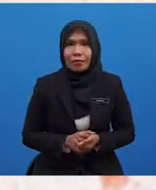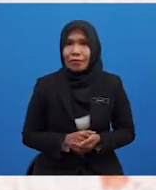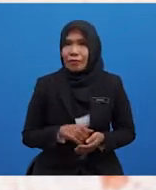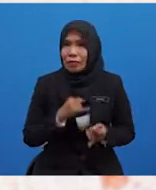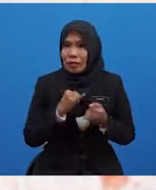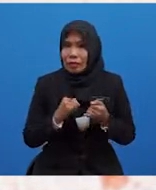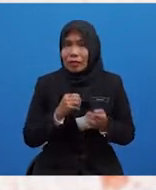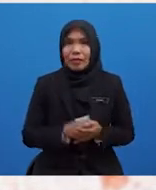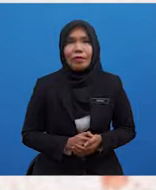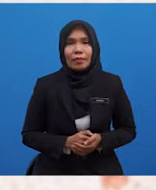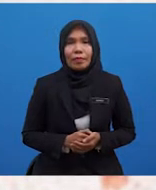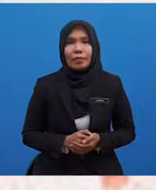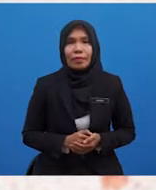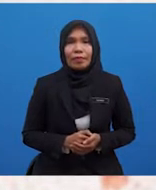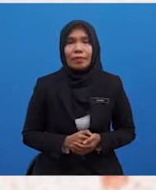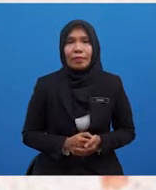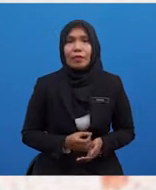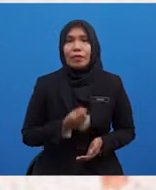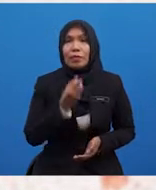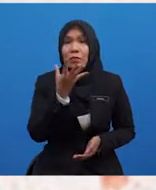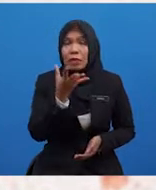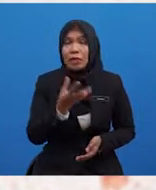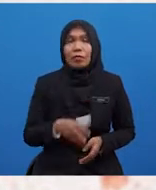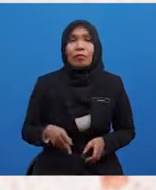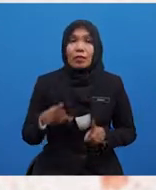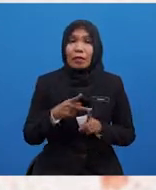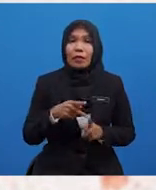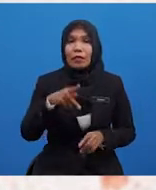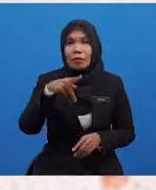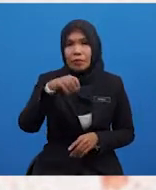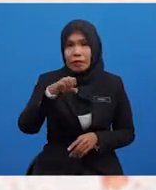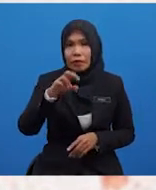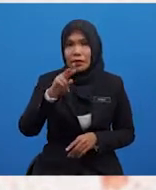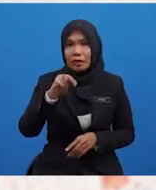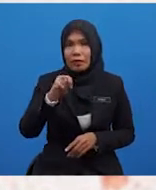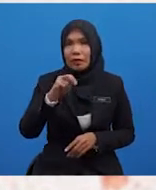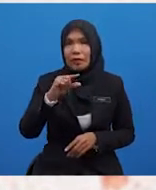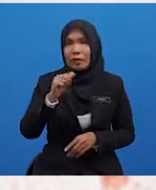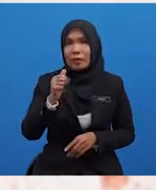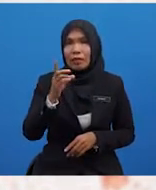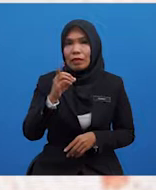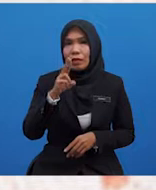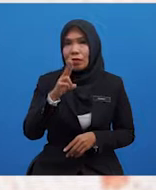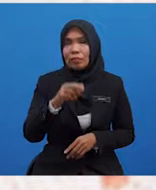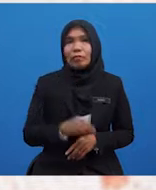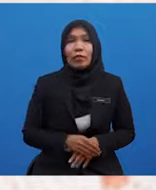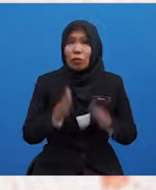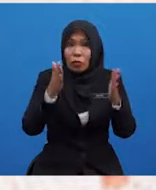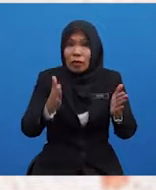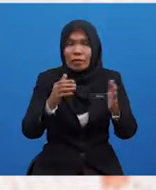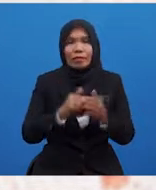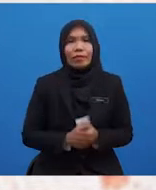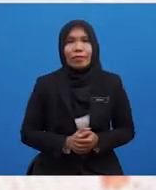akhirnya pemakluman kepada pengadu melalui surat, email atau panggilan